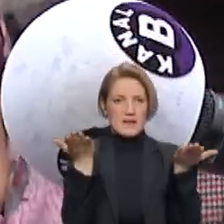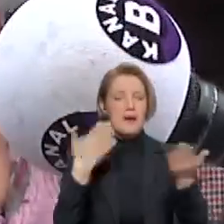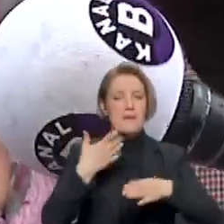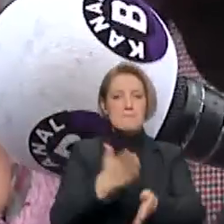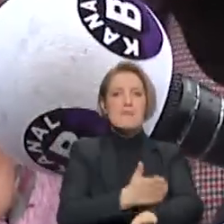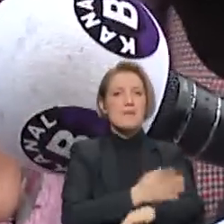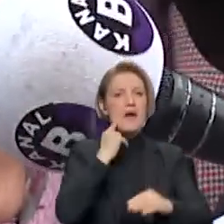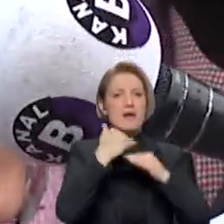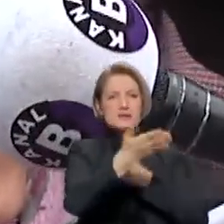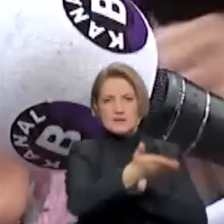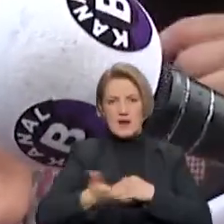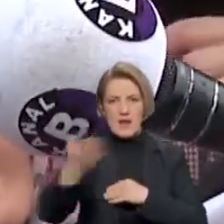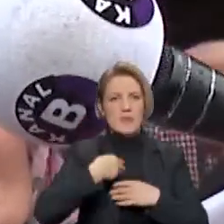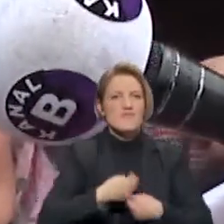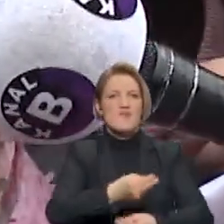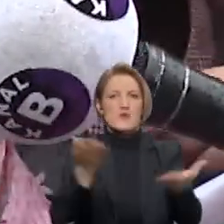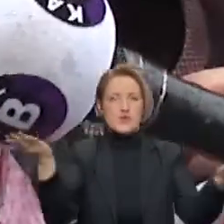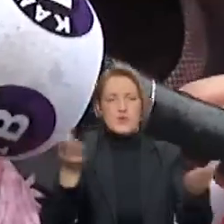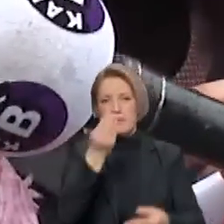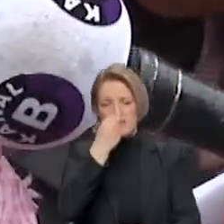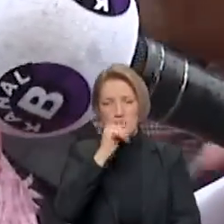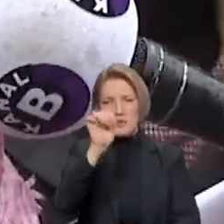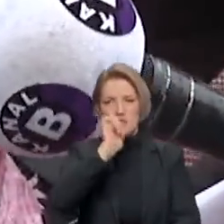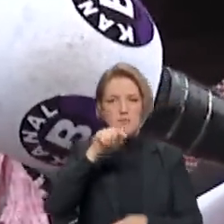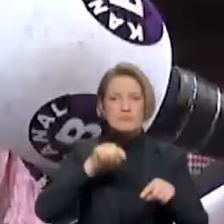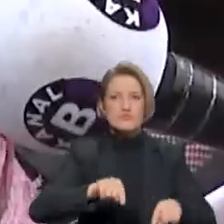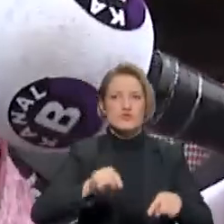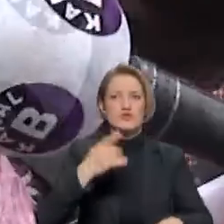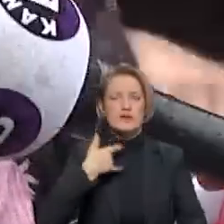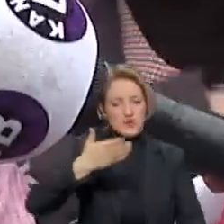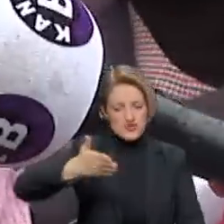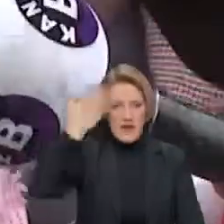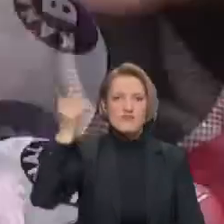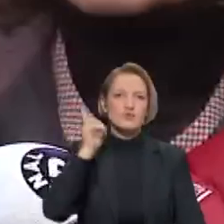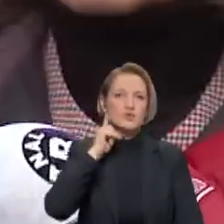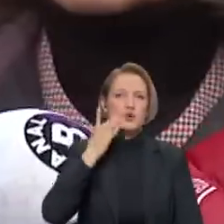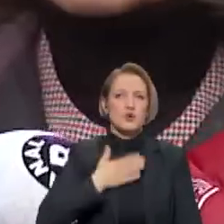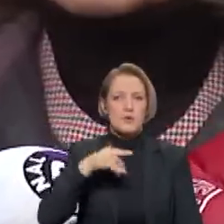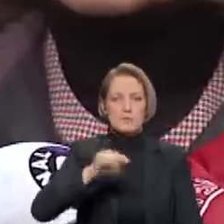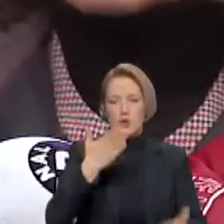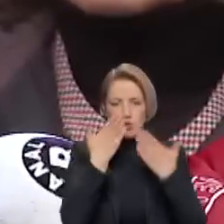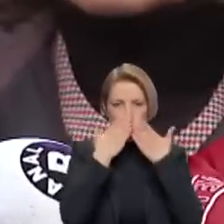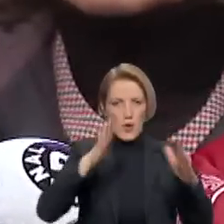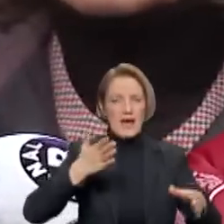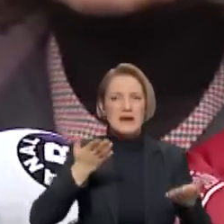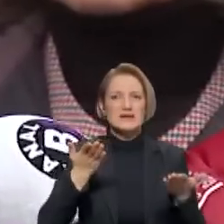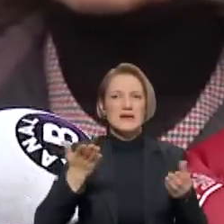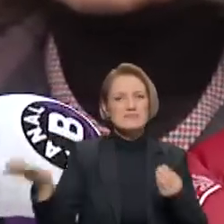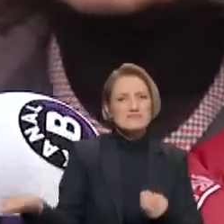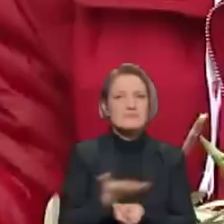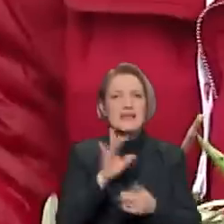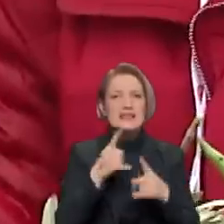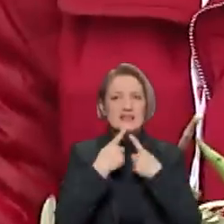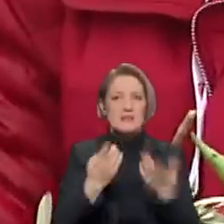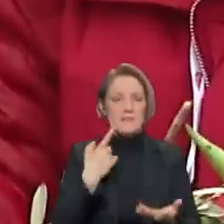memleketimin insanına yediriyorum, içiriyorum. Bundan da şeref duyuyorum. Bu doğaya kıymak ne